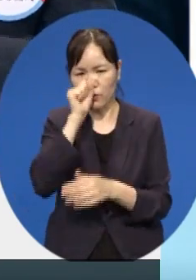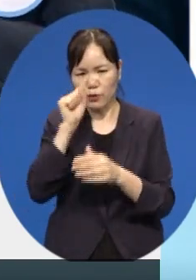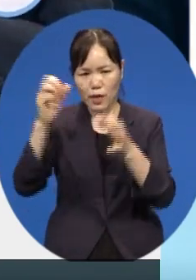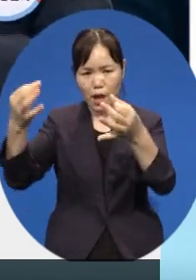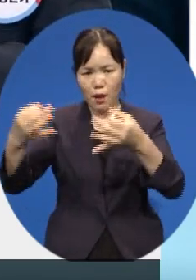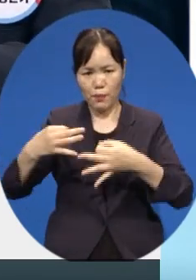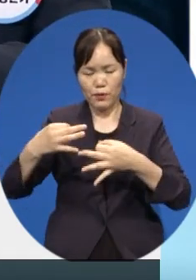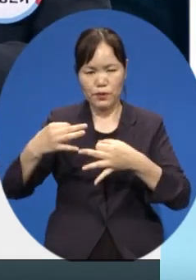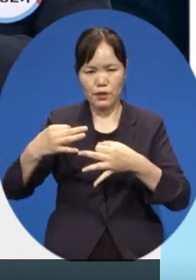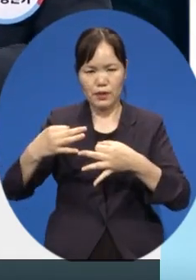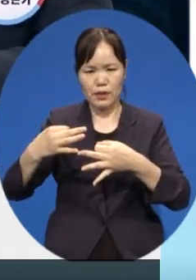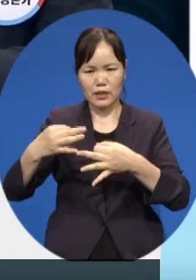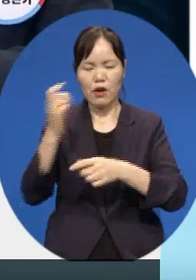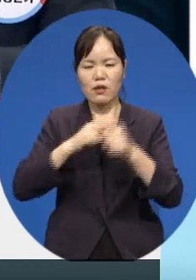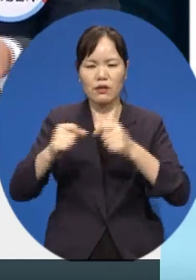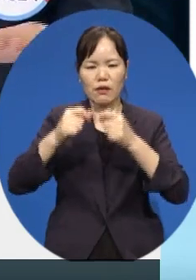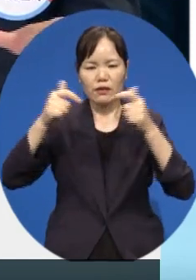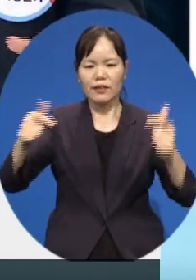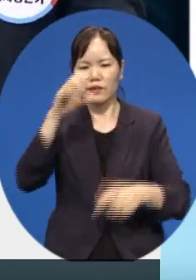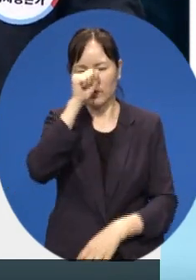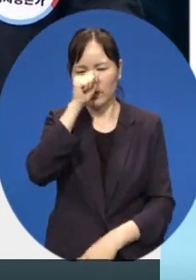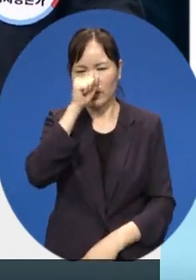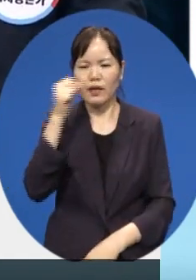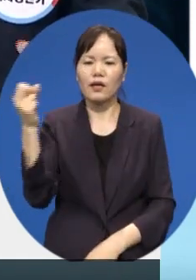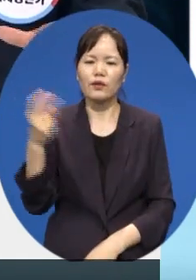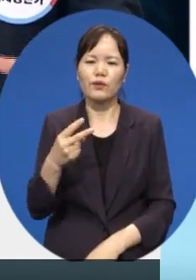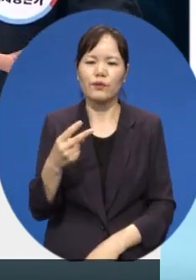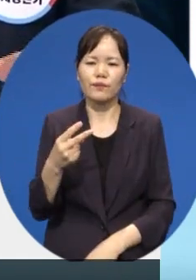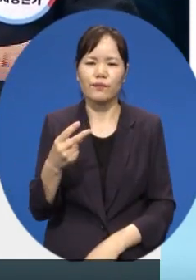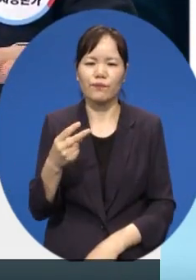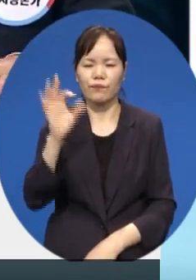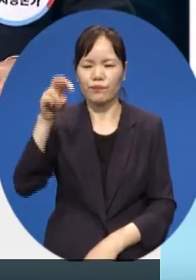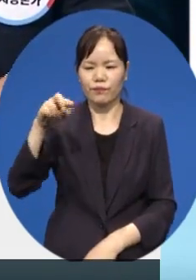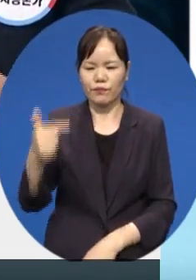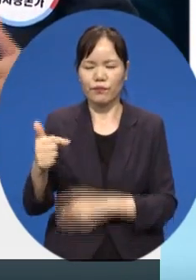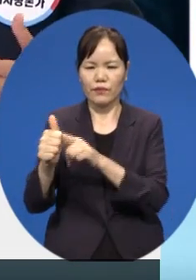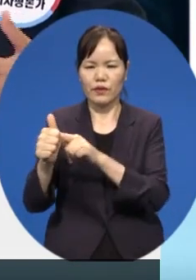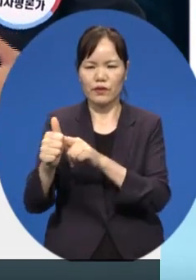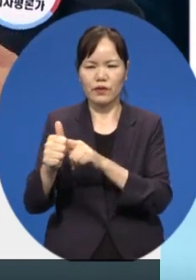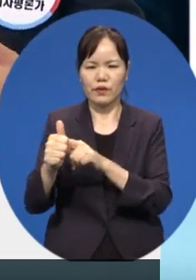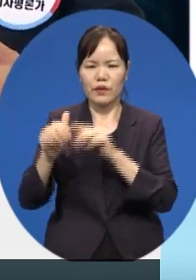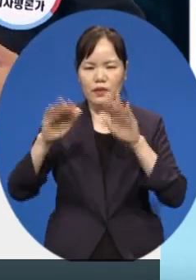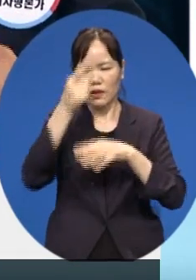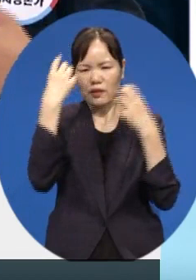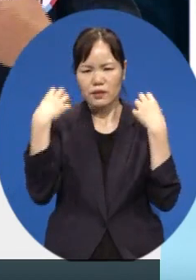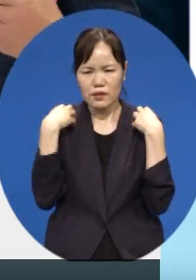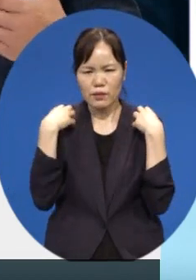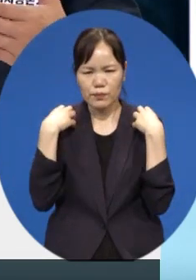조금 더 배가시킬 수 있으면 좋겠다. 그리고 네. 또 상대적으로는 윤석열 전 검찰총장 등 현 정권에 몸담았던